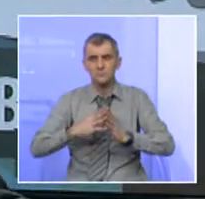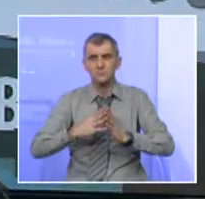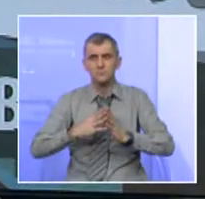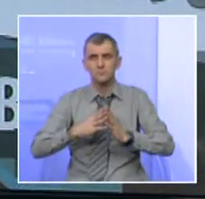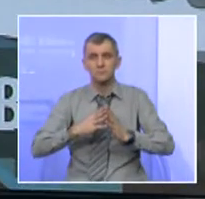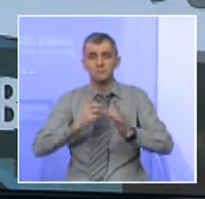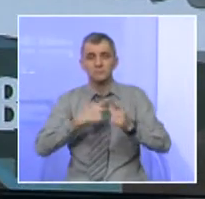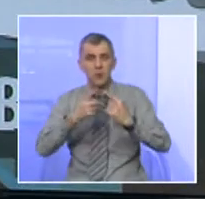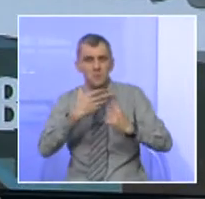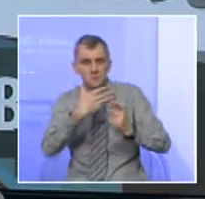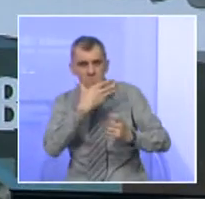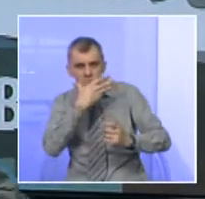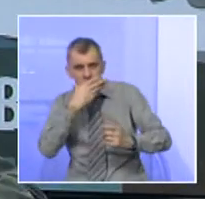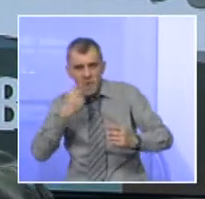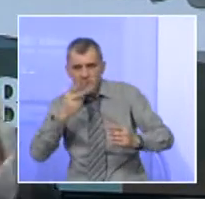tajnim